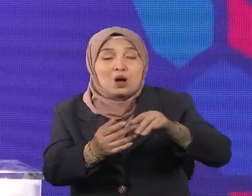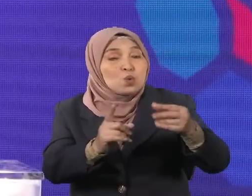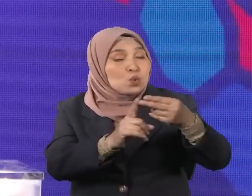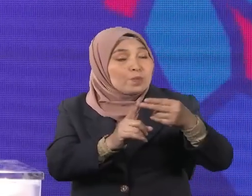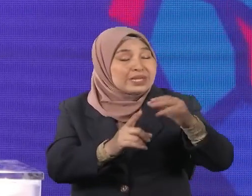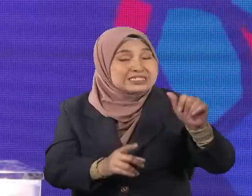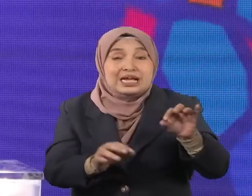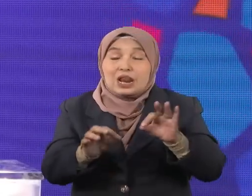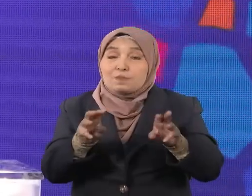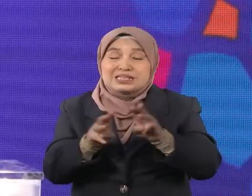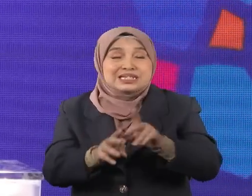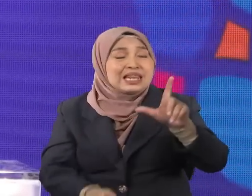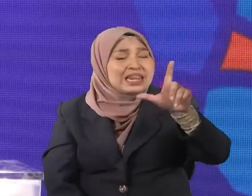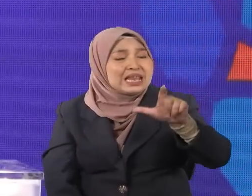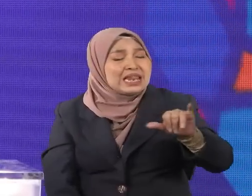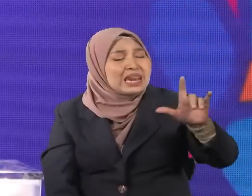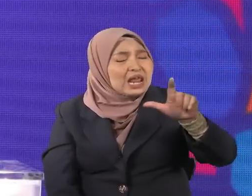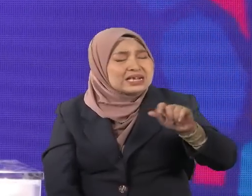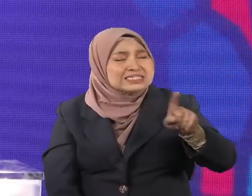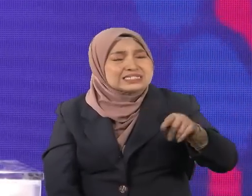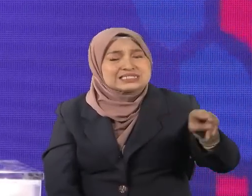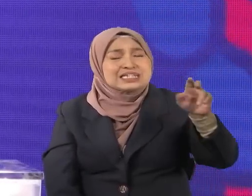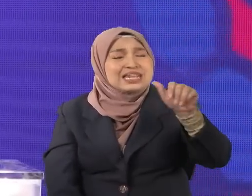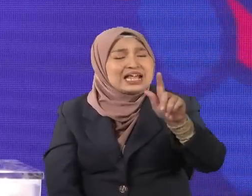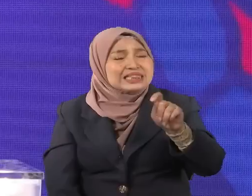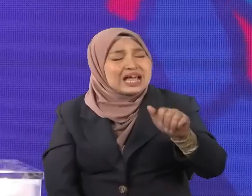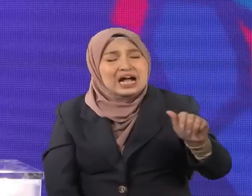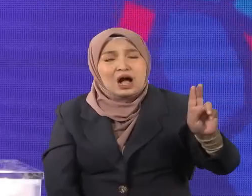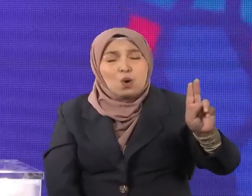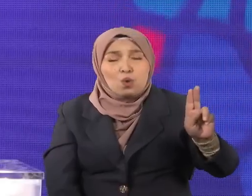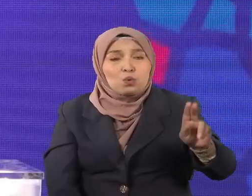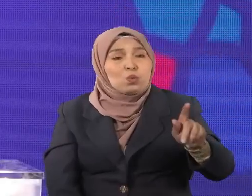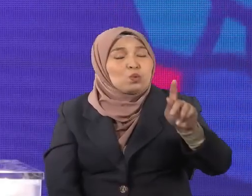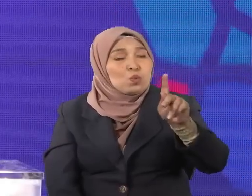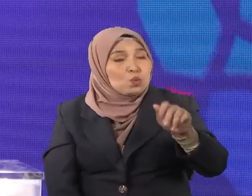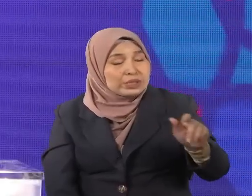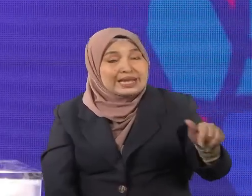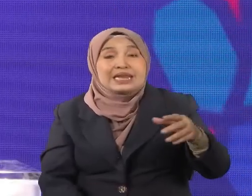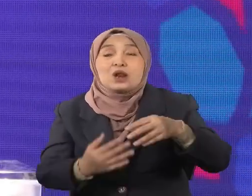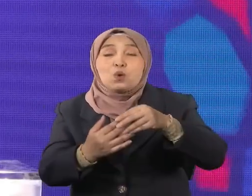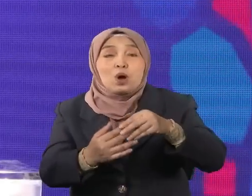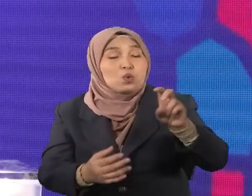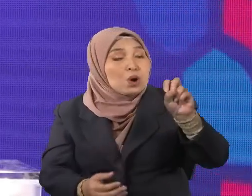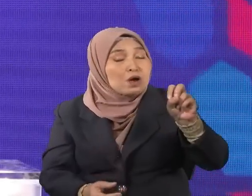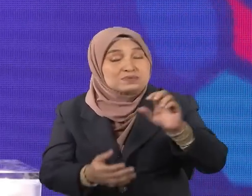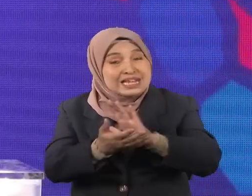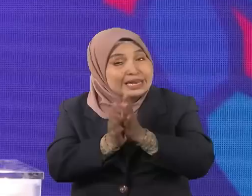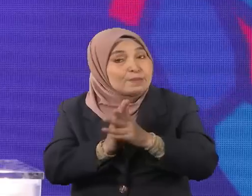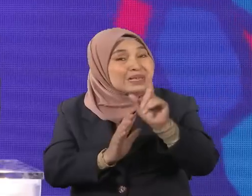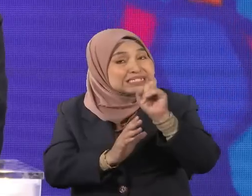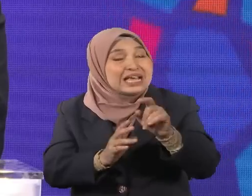Kalau macam ni lilladzina takau, jadi longgar huruf qaf. Jadi kena hati-hati.